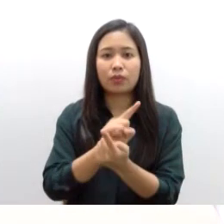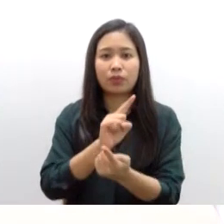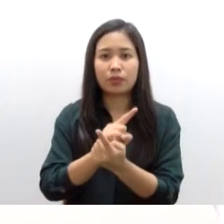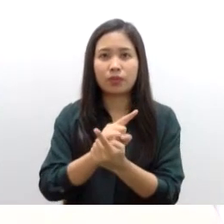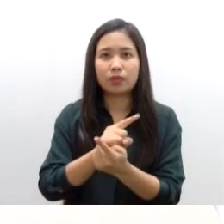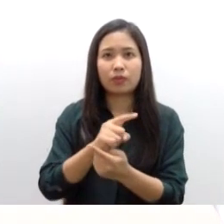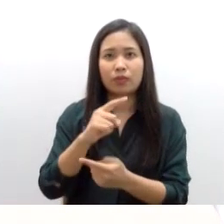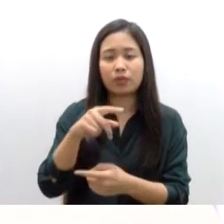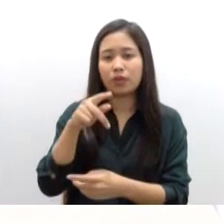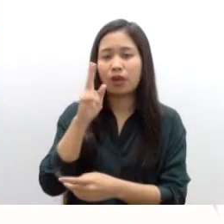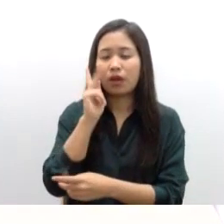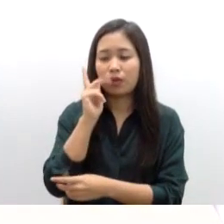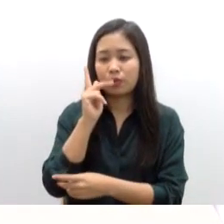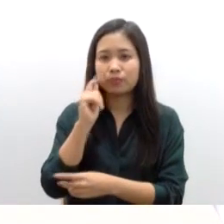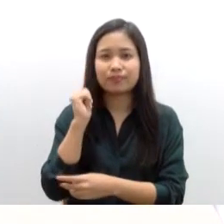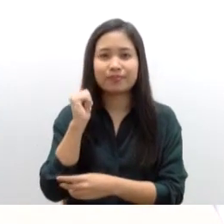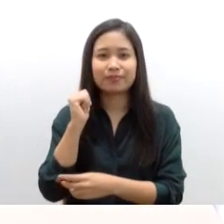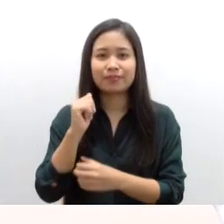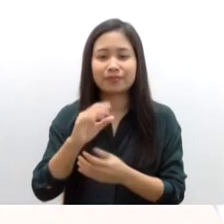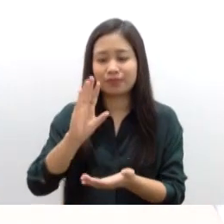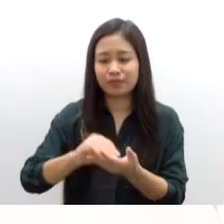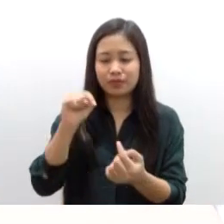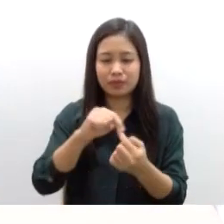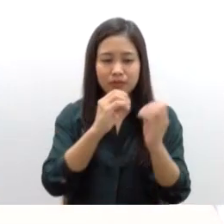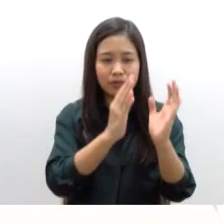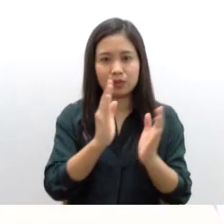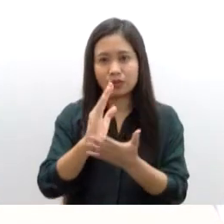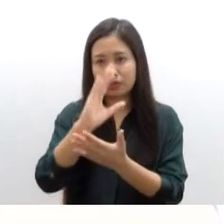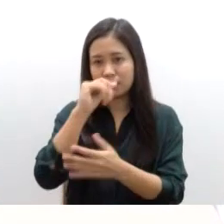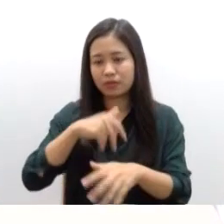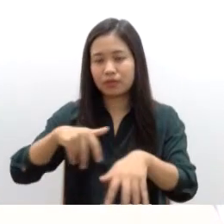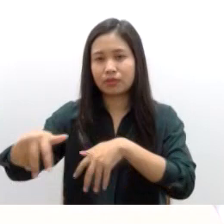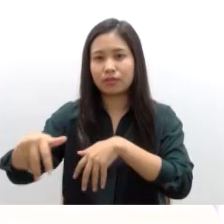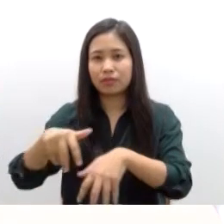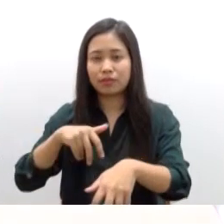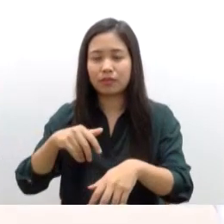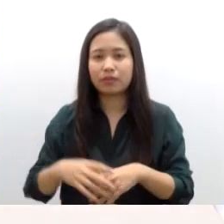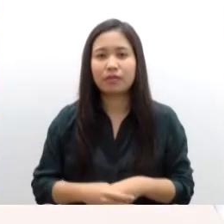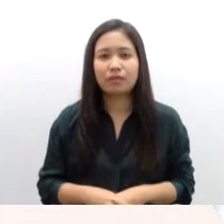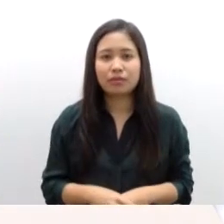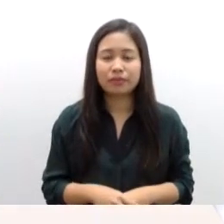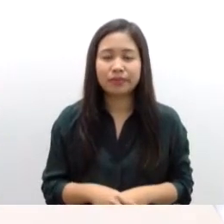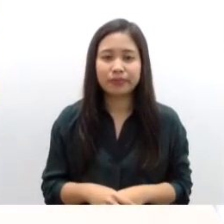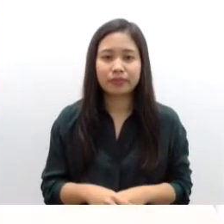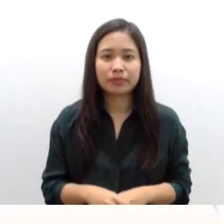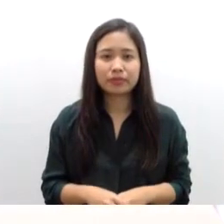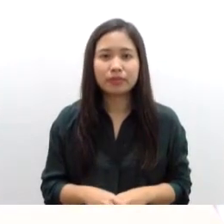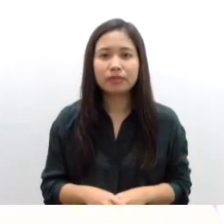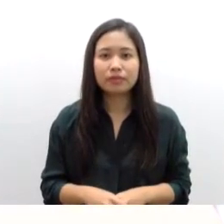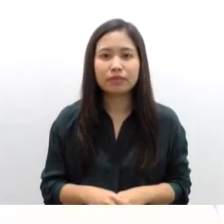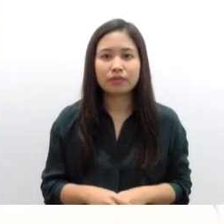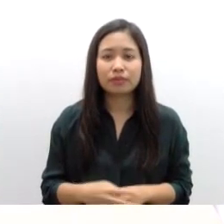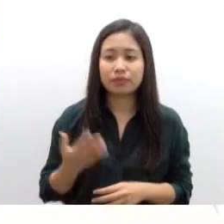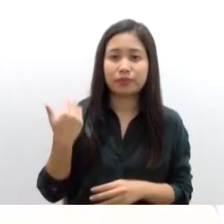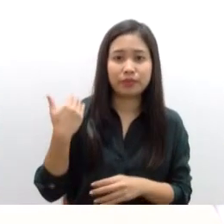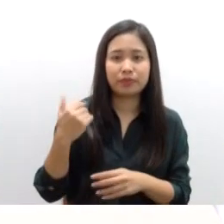การพุทธเช้าข่าวสพท.ตรงถึงครูรู้ถึงนักเรียนและประชาชนที่จบลงไปแล้วนั้นเป็นโคร